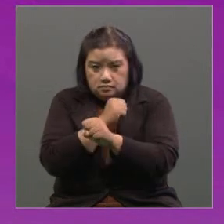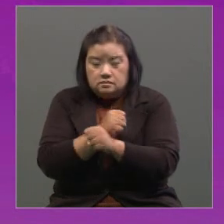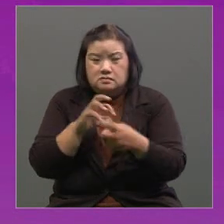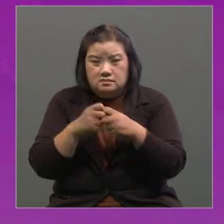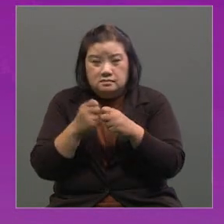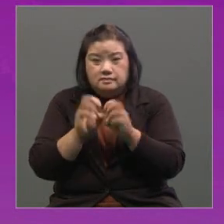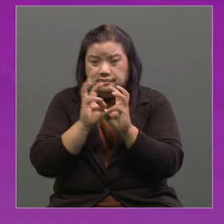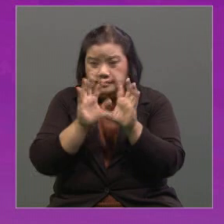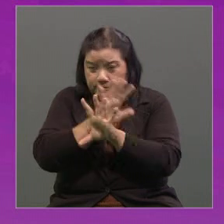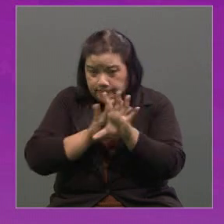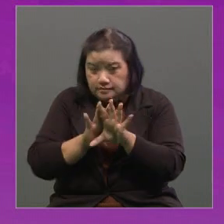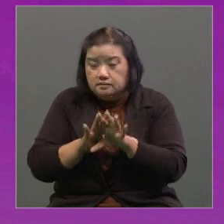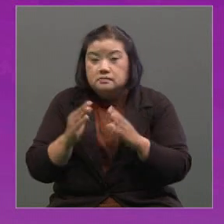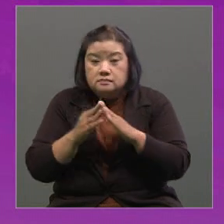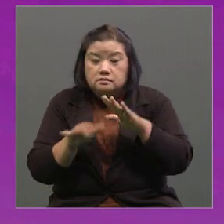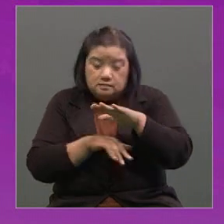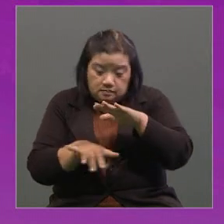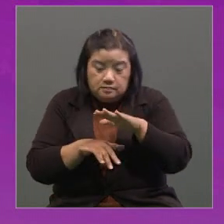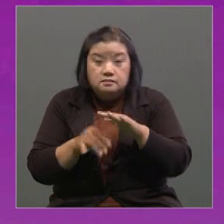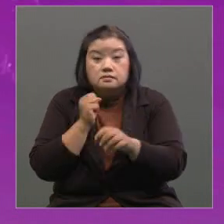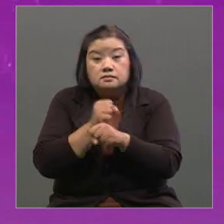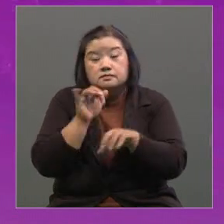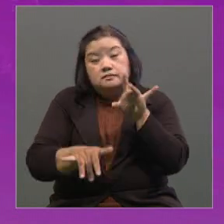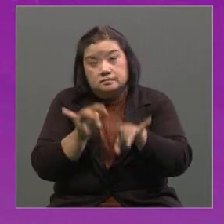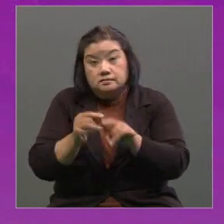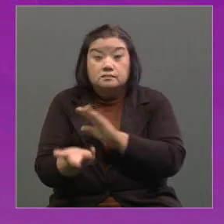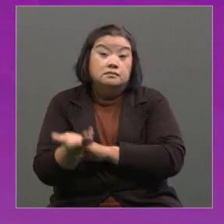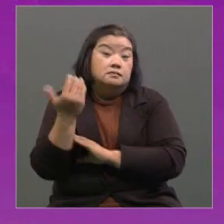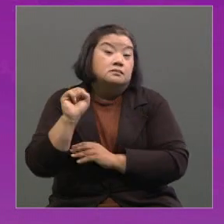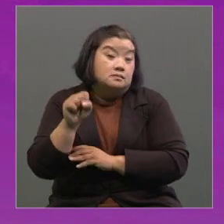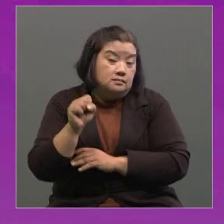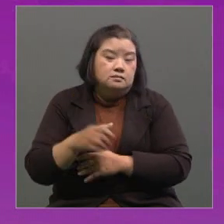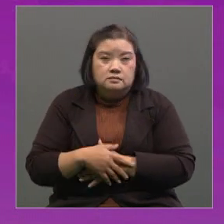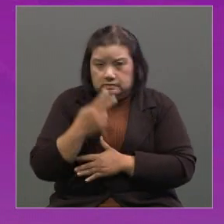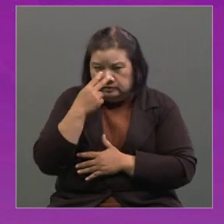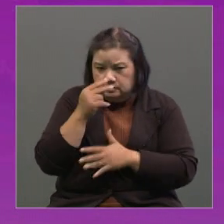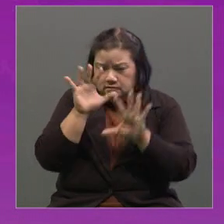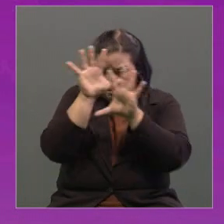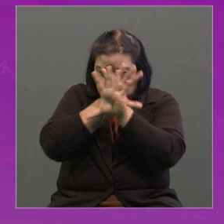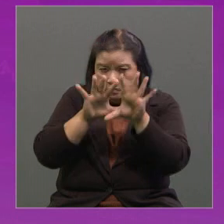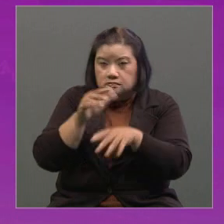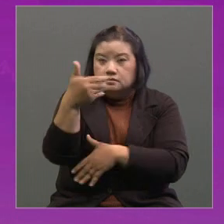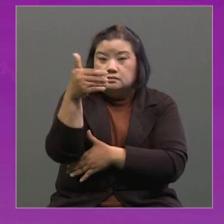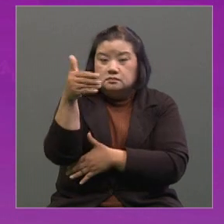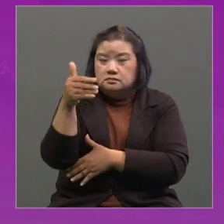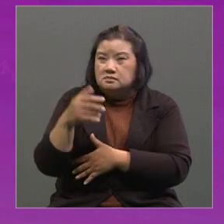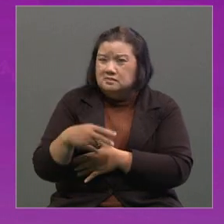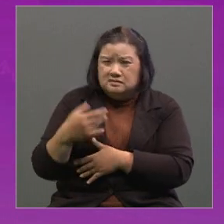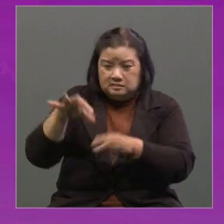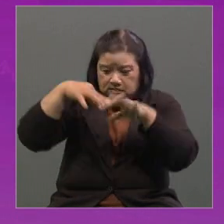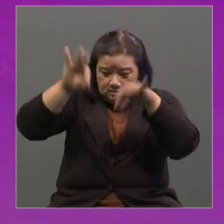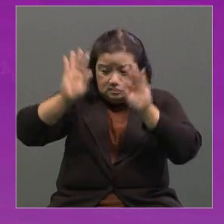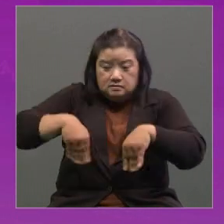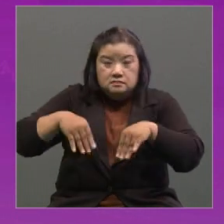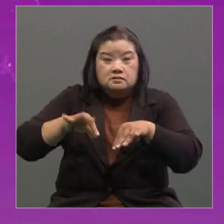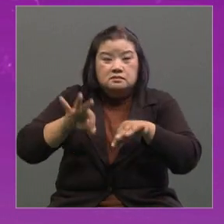อหรือว่าขอความร่วมมือทำงานกันที่บ้านอย่างเมื่อช่วงสัปดาห์ที่ผ่านมาเราจะเห็นนะเป็นลักษณะของธงฝุ่นในโรงเรียนของพื้นที่กรุงเทพม